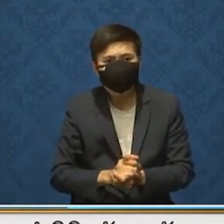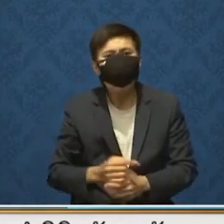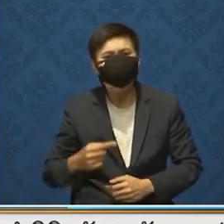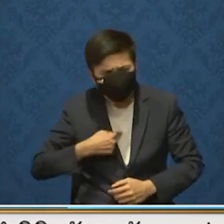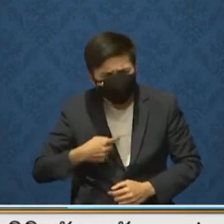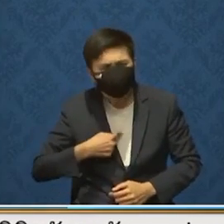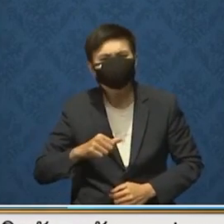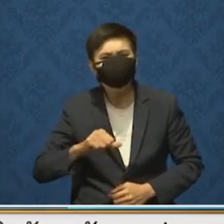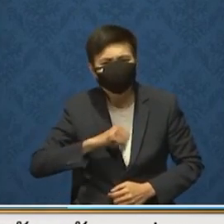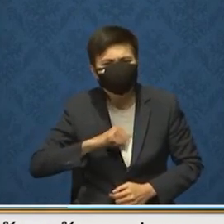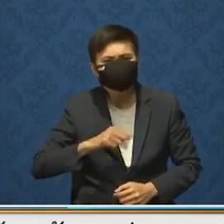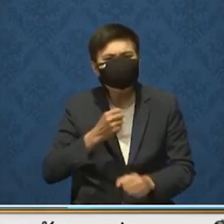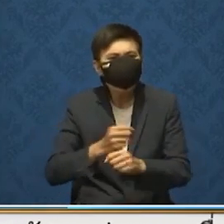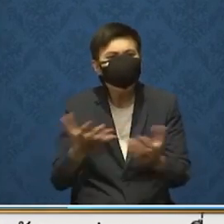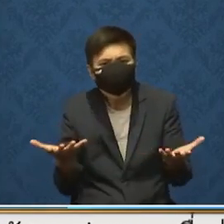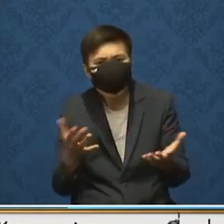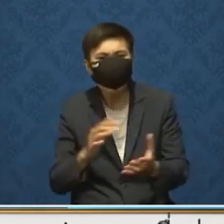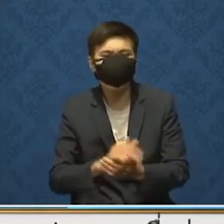บัเทศ